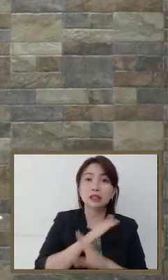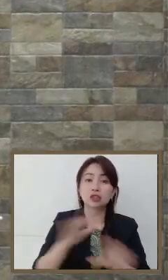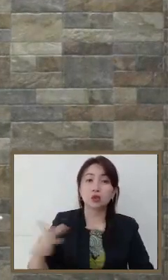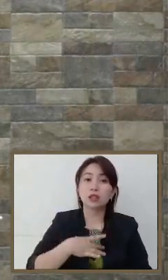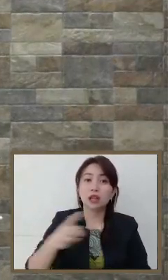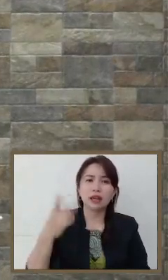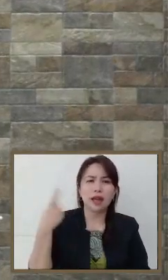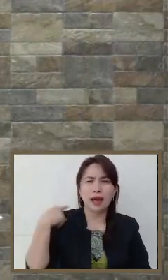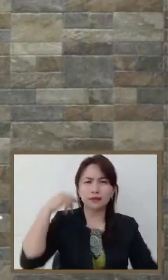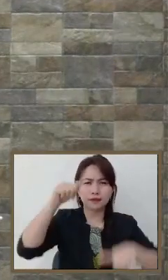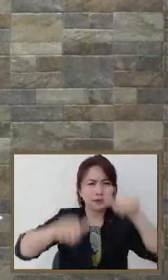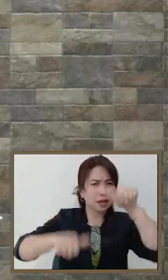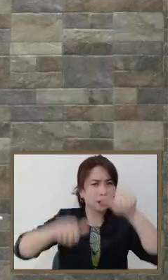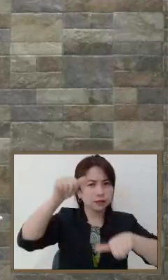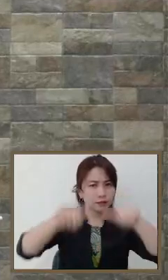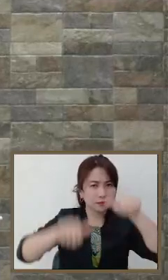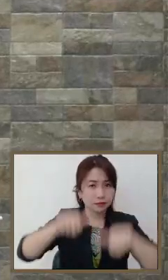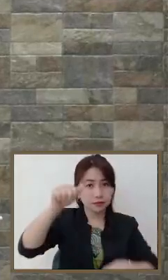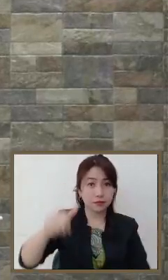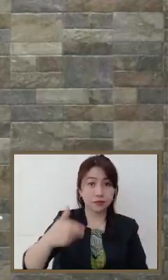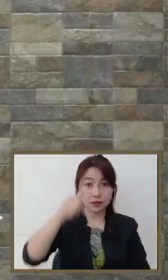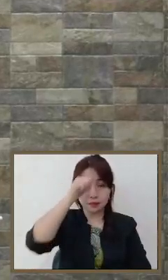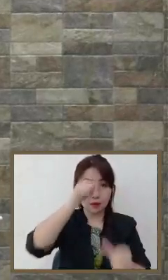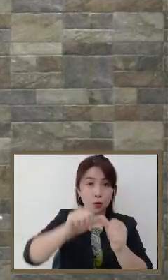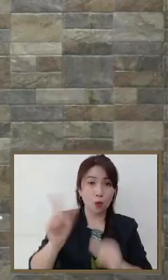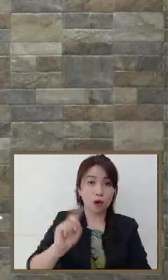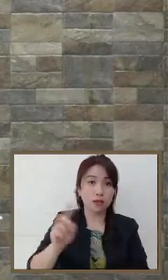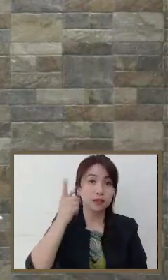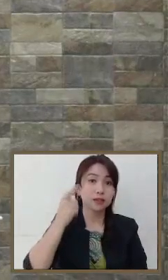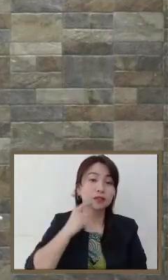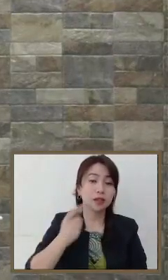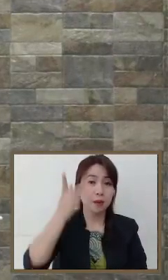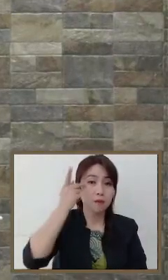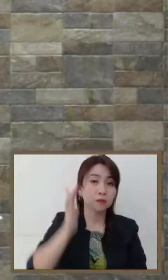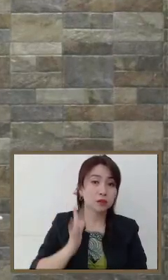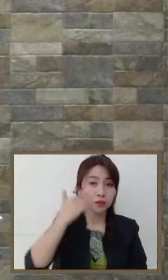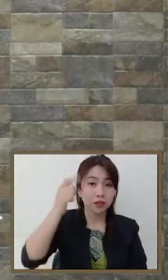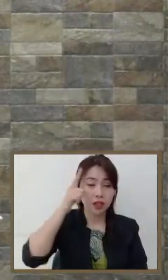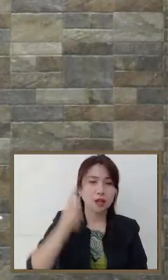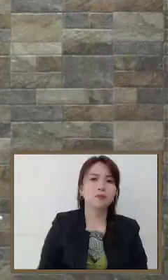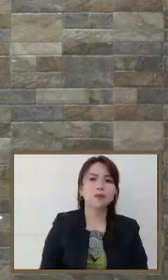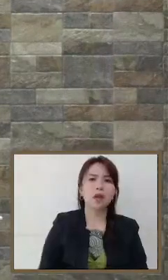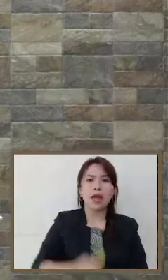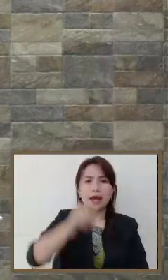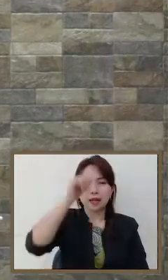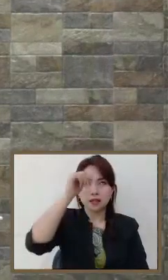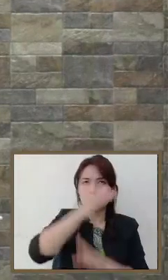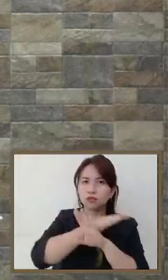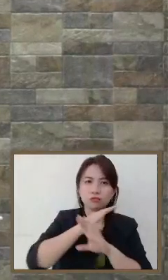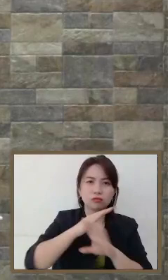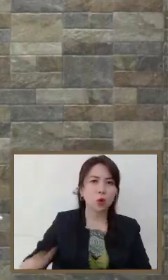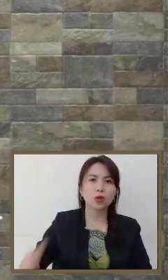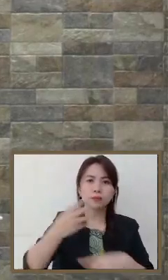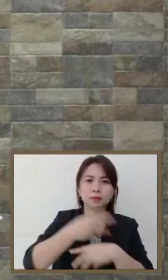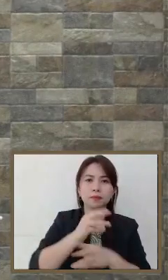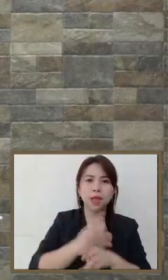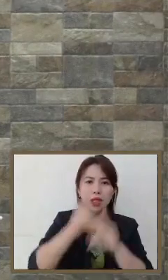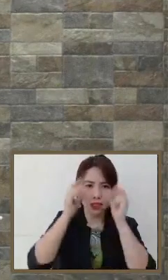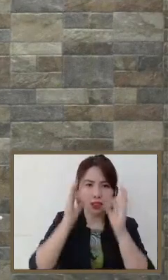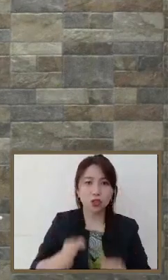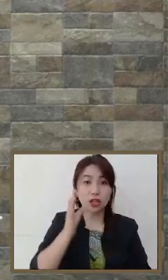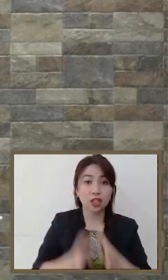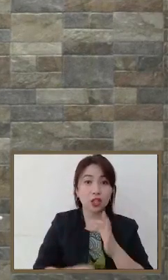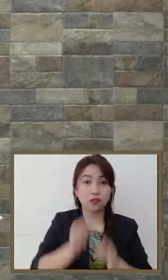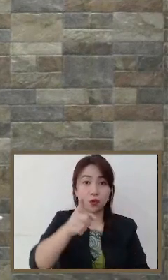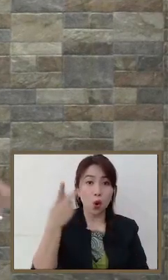pagdududa sabi nga ng ating mahal na Pastor don't don't make a decision out of your confused mind kung bakit